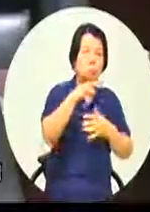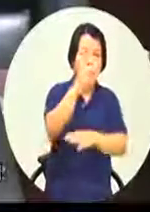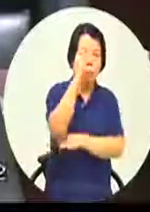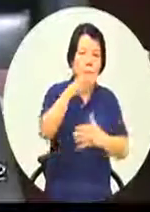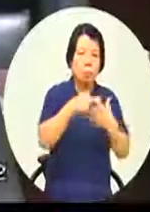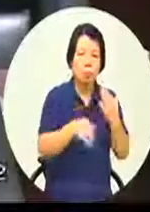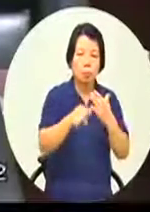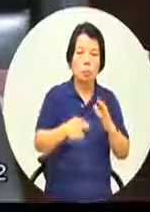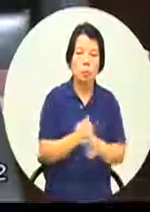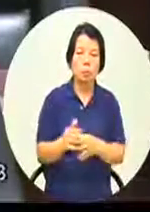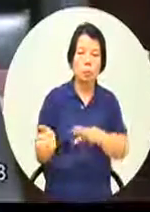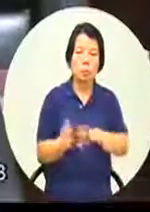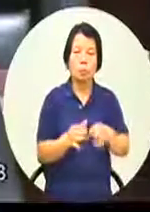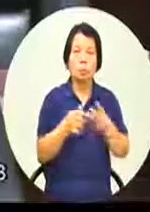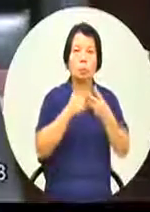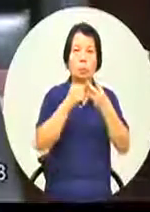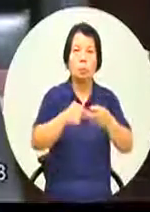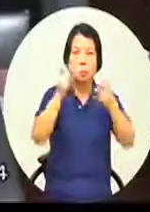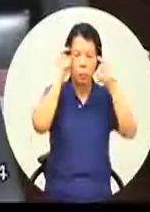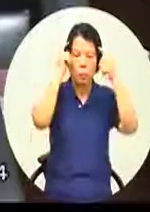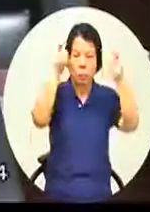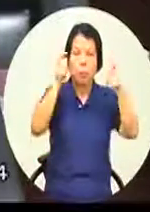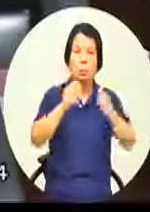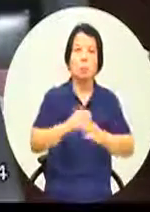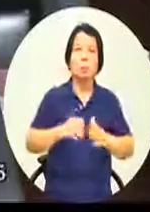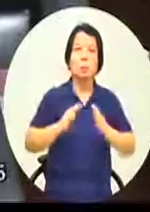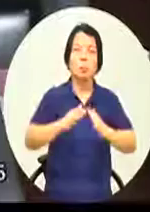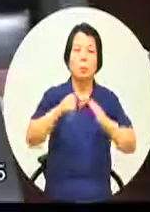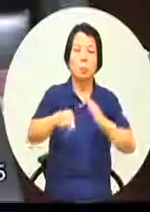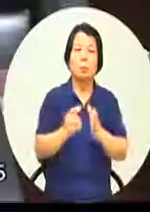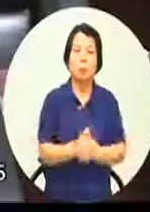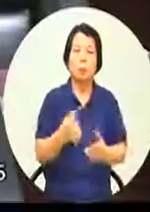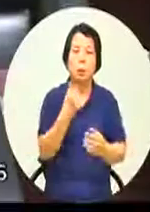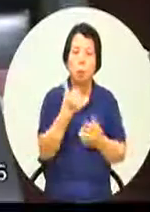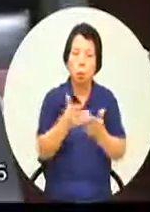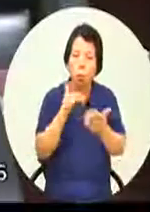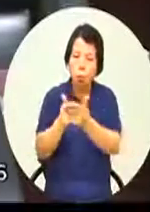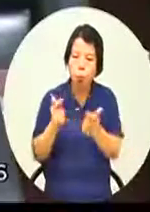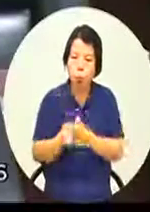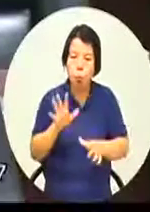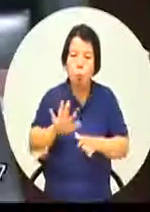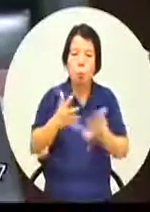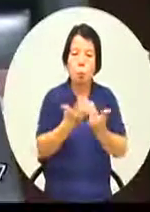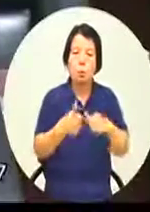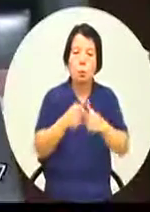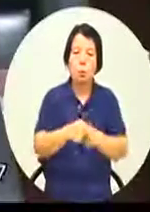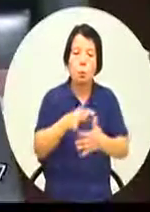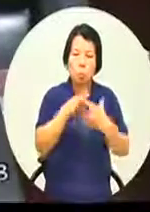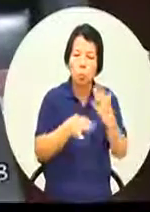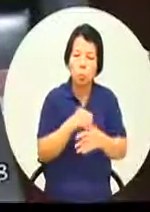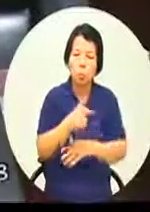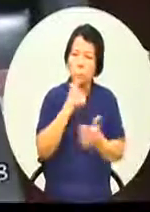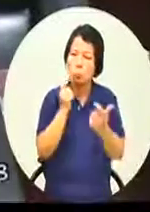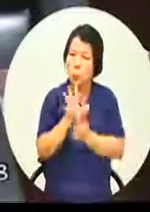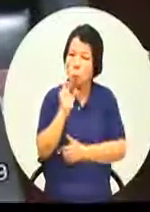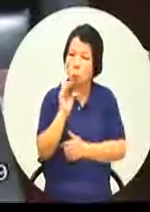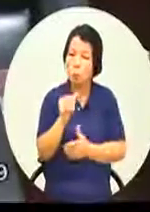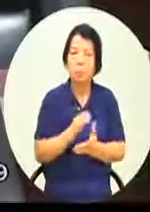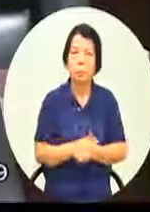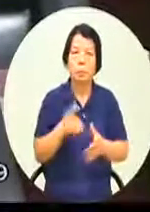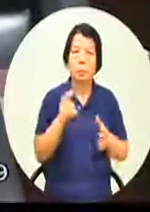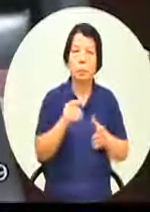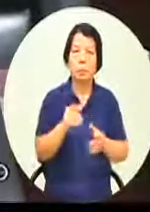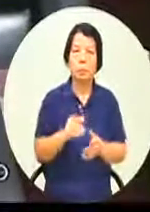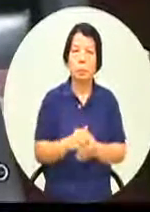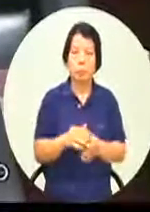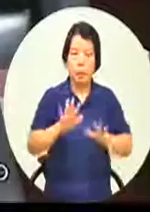我们高雄市真的有这样符合发展大面积的有机农业的条件吗？还是说我们